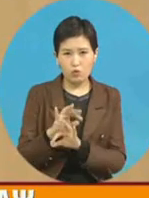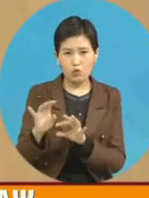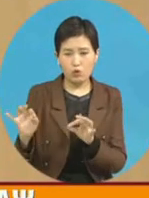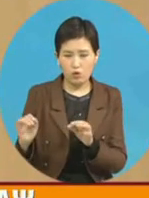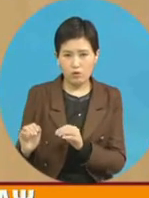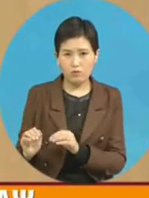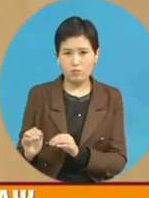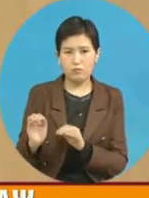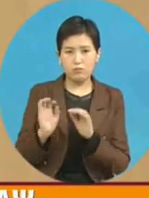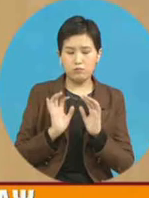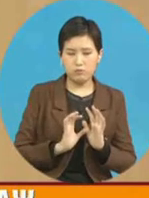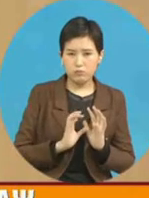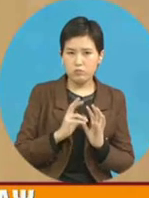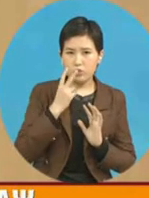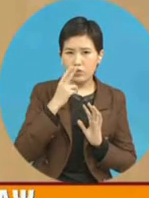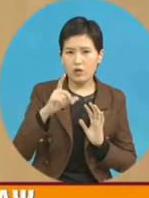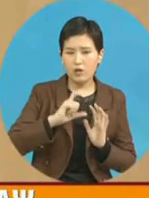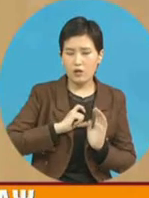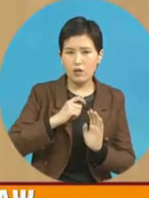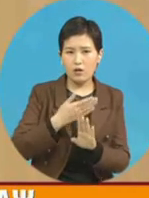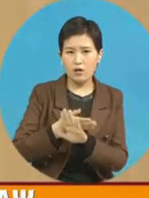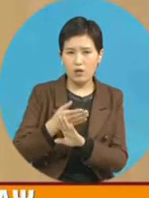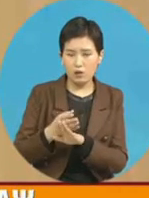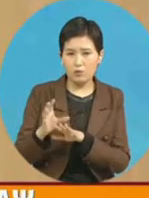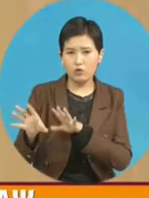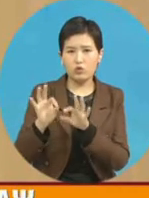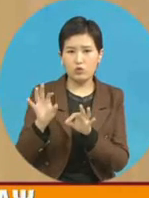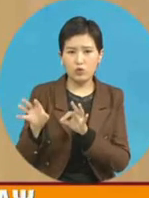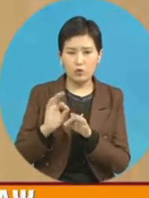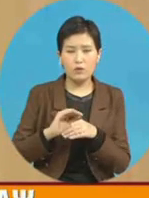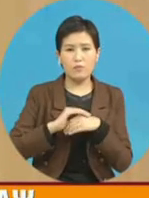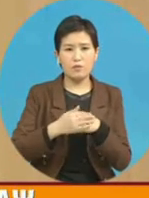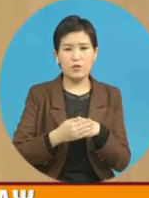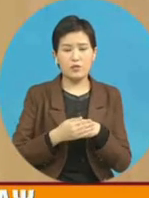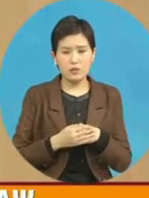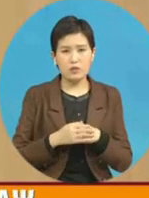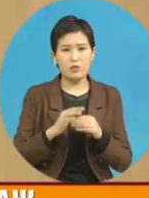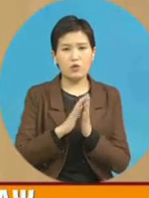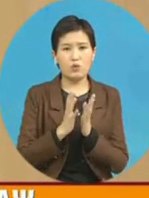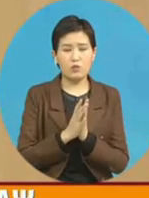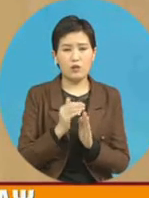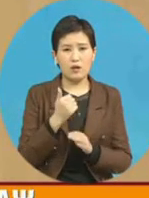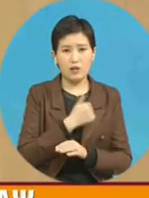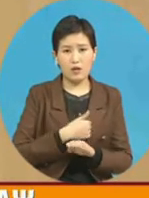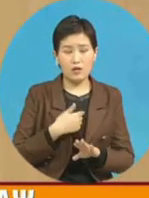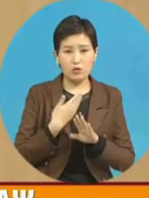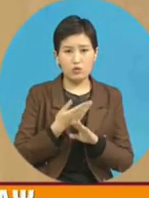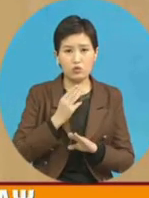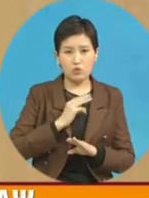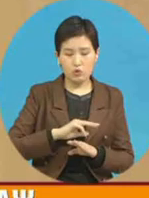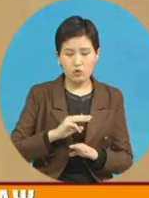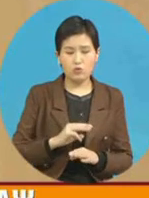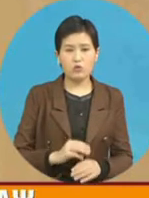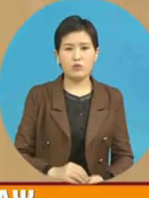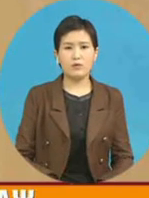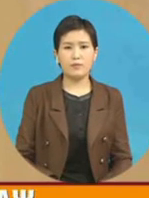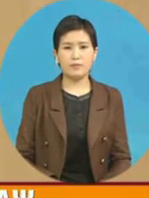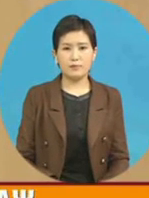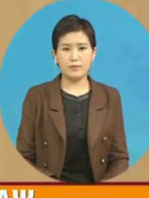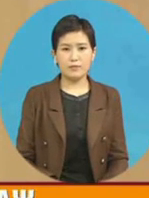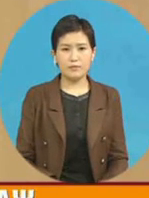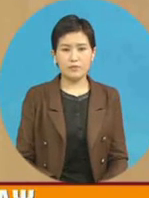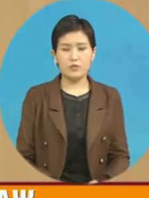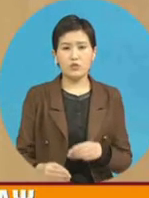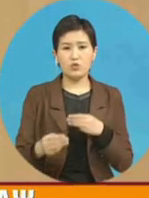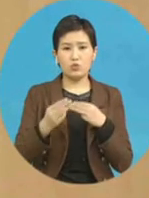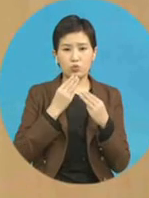эрх ашгийг хамгаалах, за шүүгчийн хараат бус байдал шүүхийн бие даасан байдлыг хангаж ажиллах жамтай юм а. Тийм